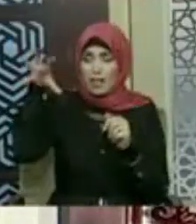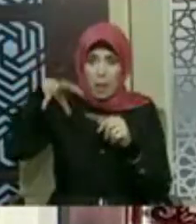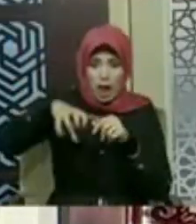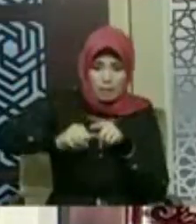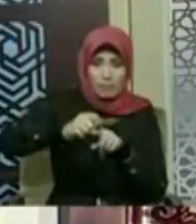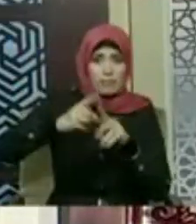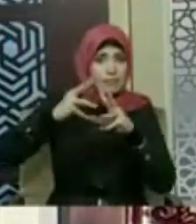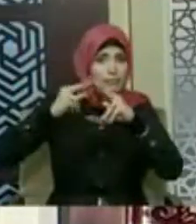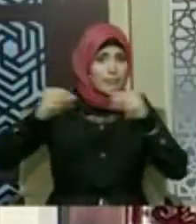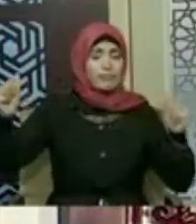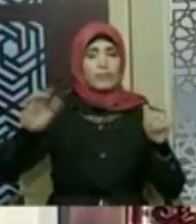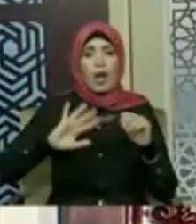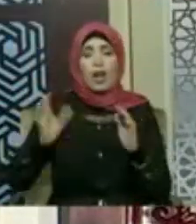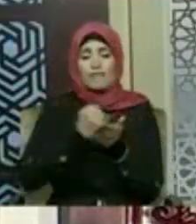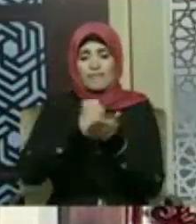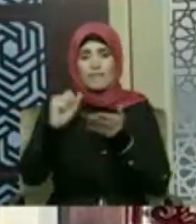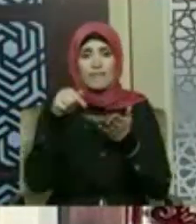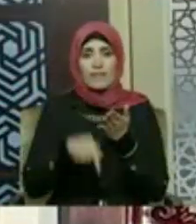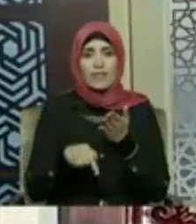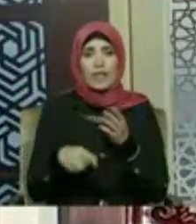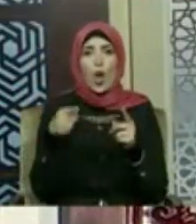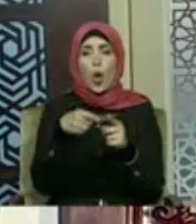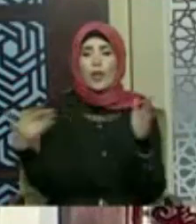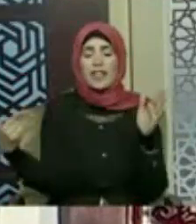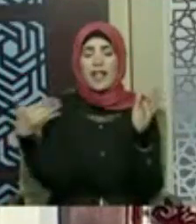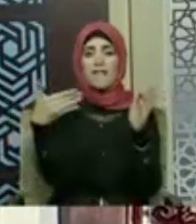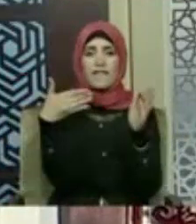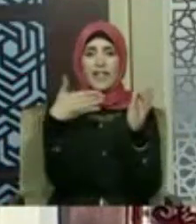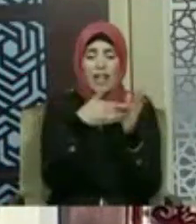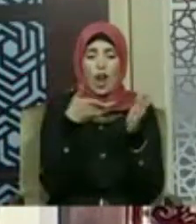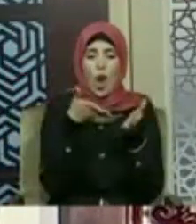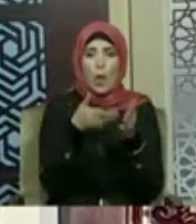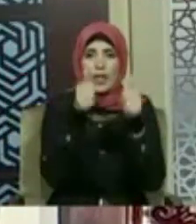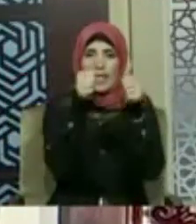ثم زالت وتلك عقبة التعدي،